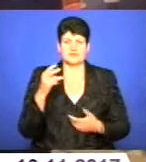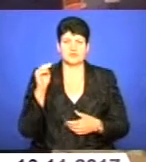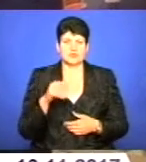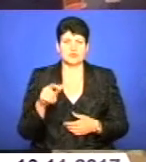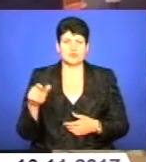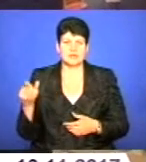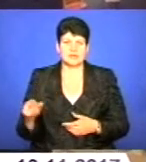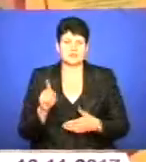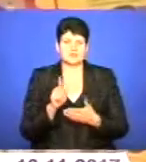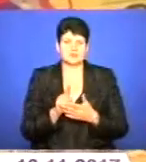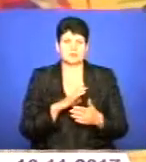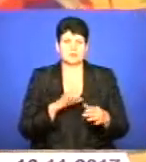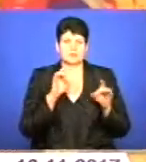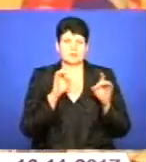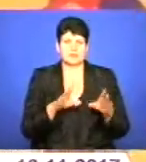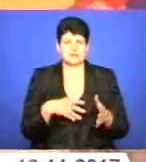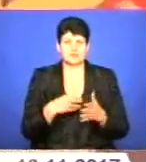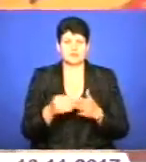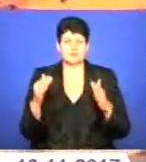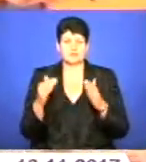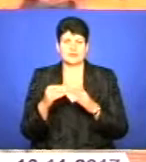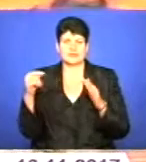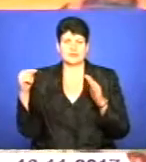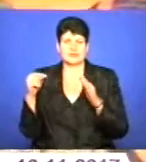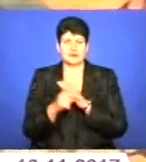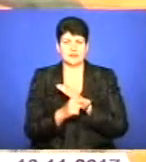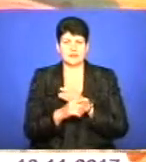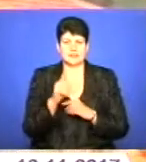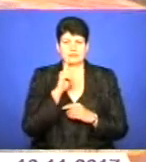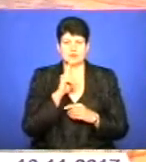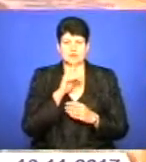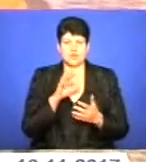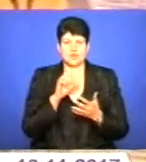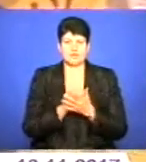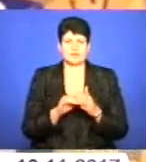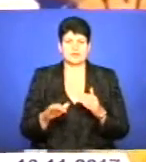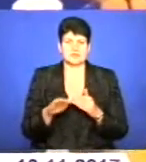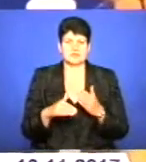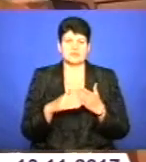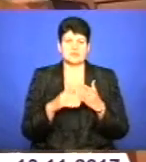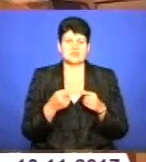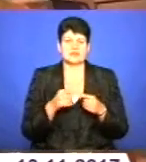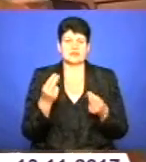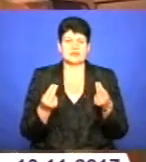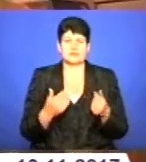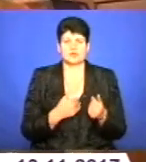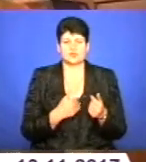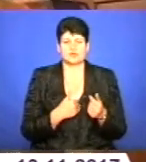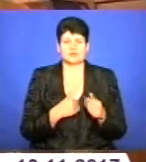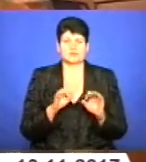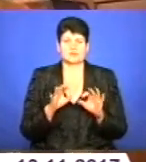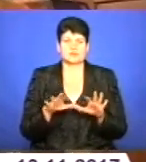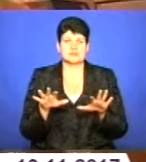людей, які змушені були покинути свої домівки, тікаючи з тимчасово окупованих територій. За допомогою даної гри ми хочемо донести до